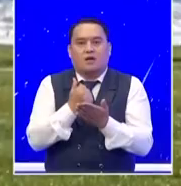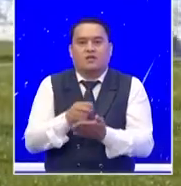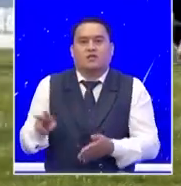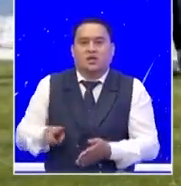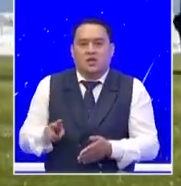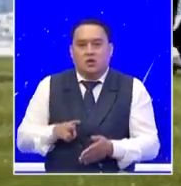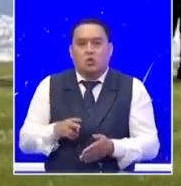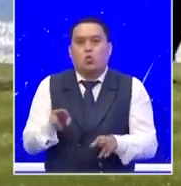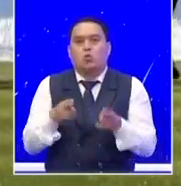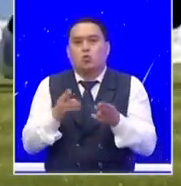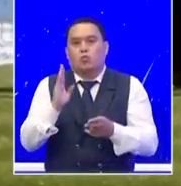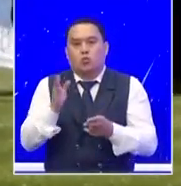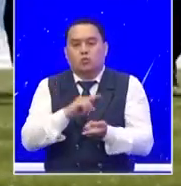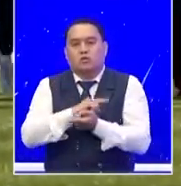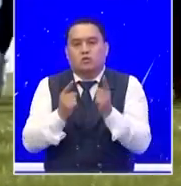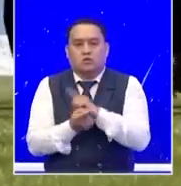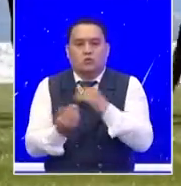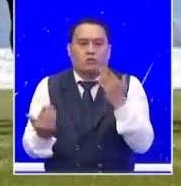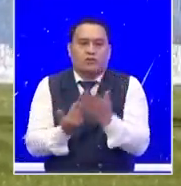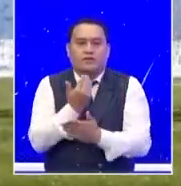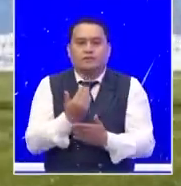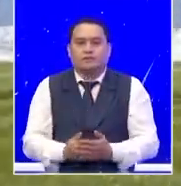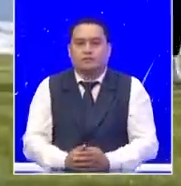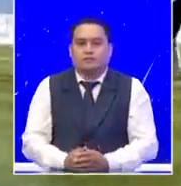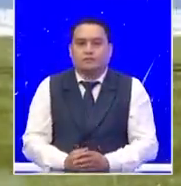менеджера. Теперь клуб ожидают новые изменения.